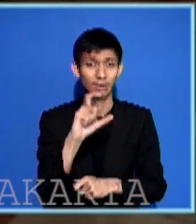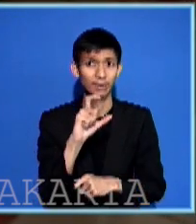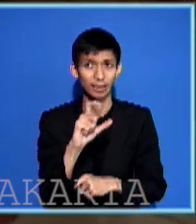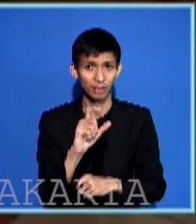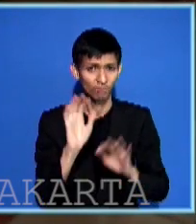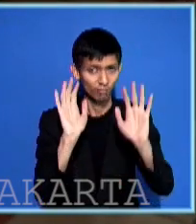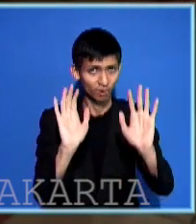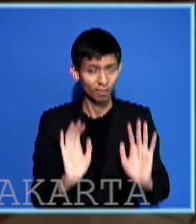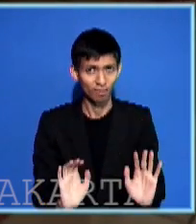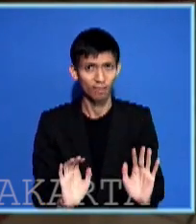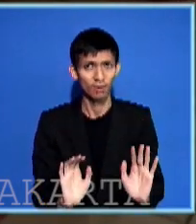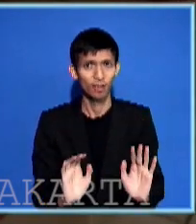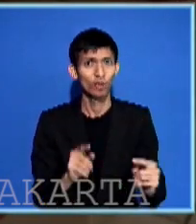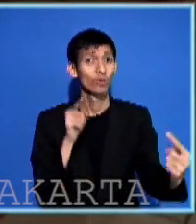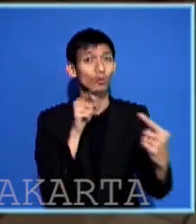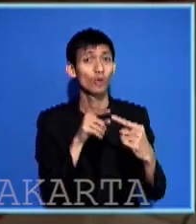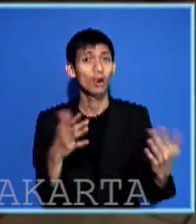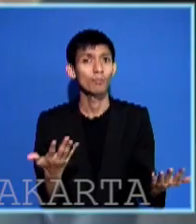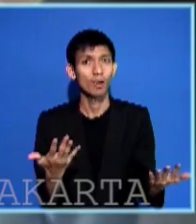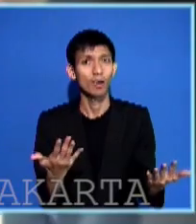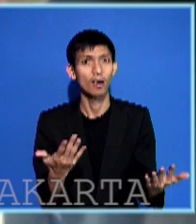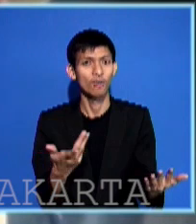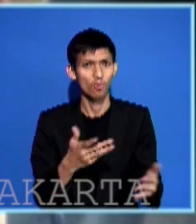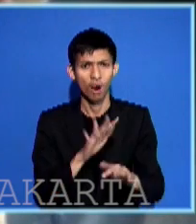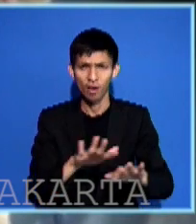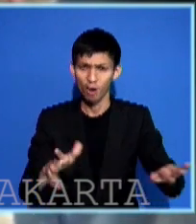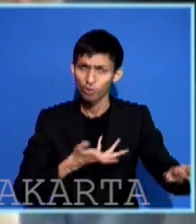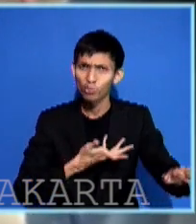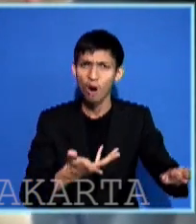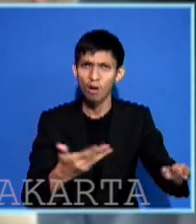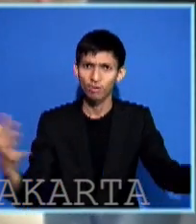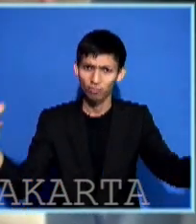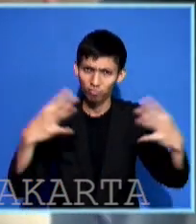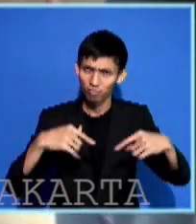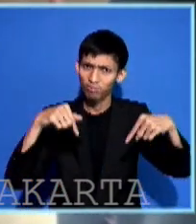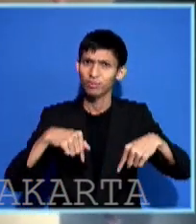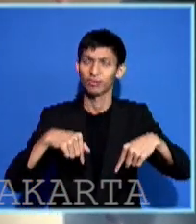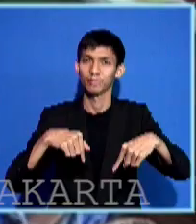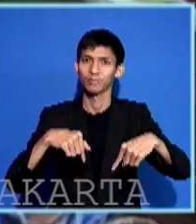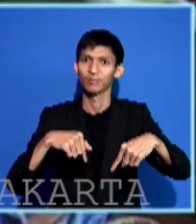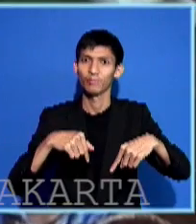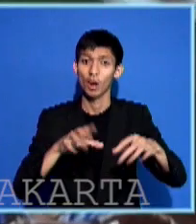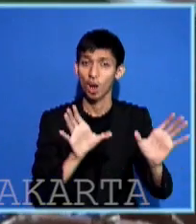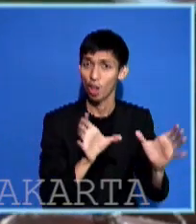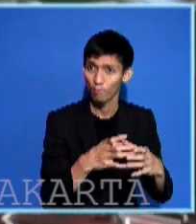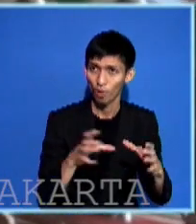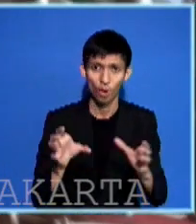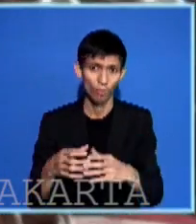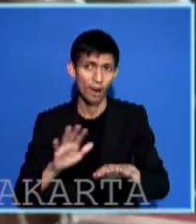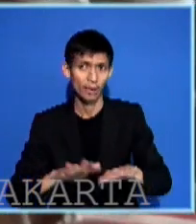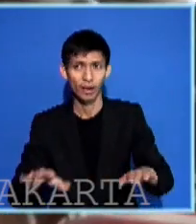lare-lare samsaya remen. Kanyoto ingkang dateng lan nderek gladen wonten kathah kelompok saking lare siswa SD dumugi